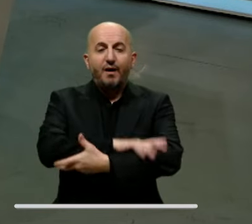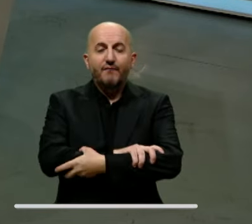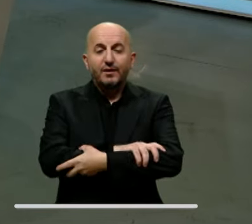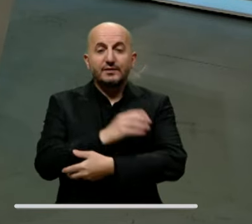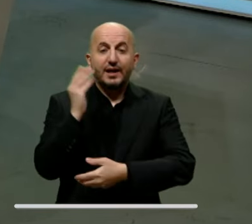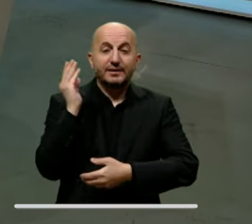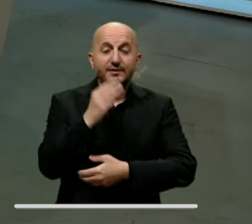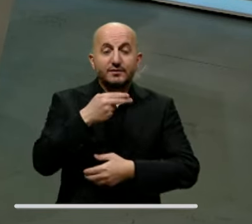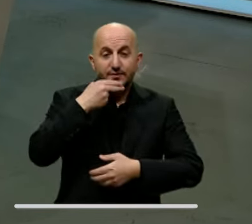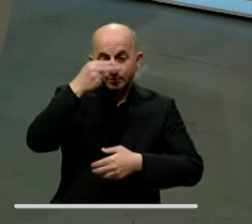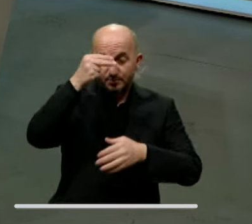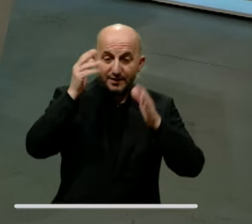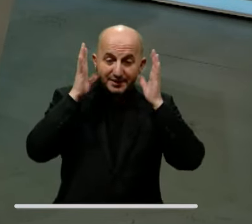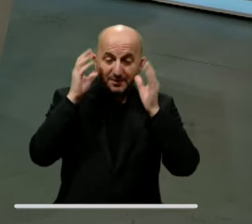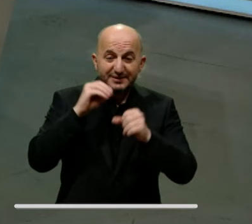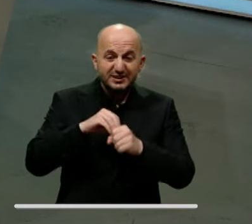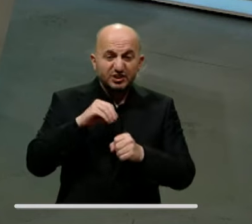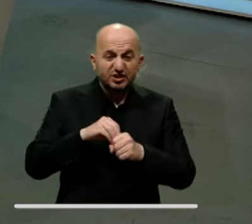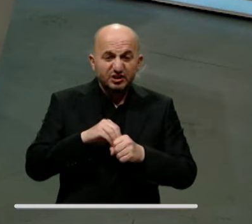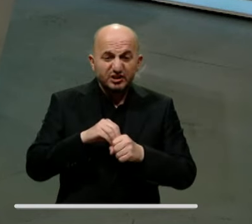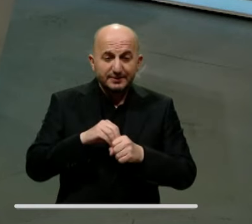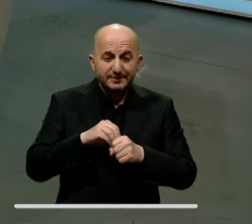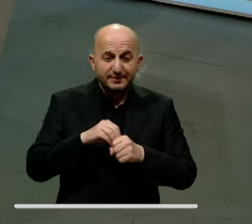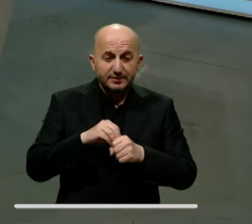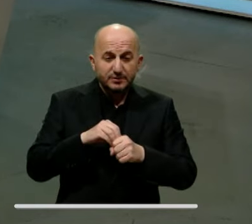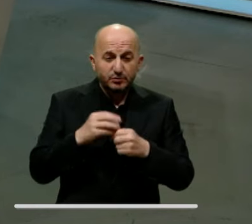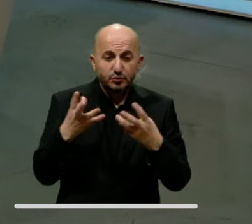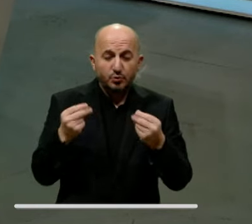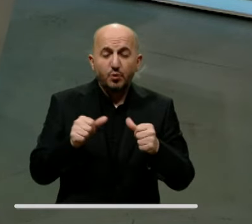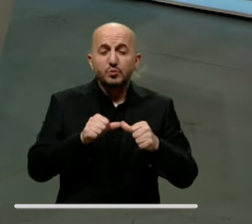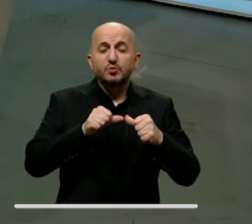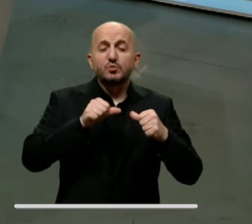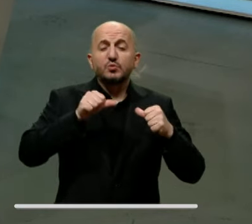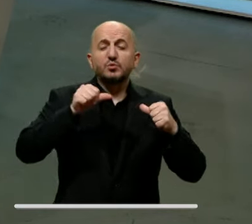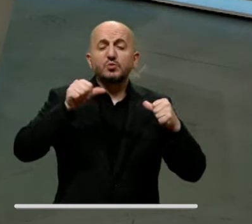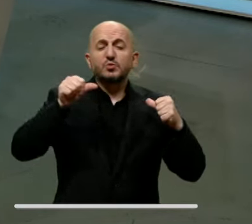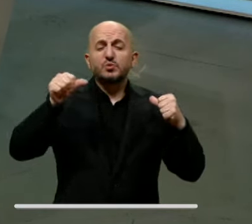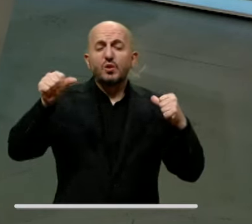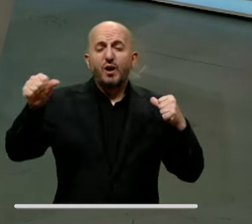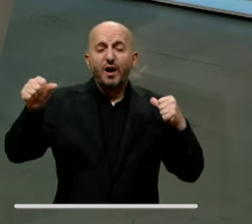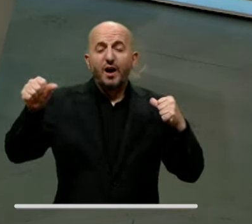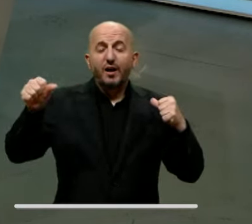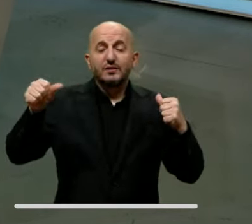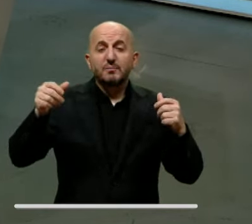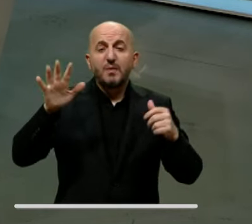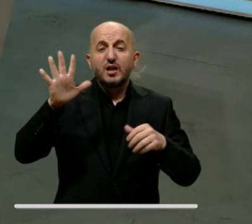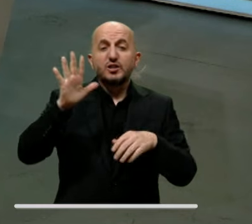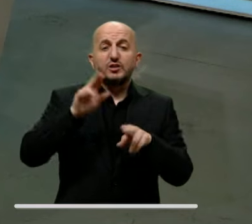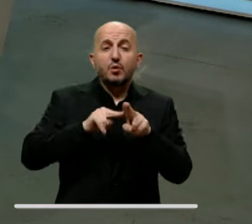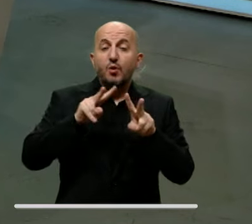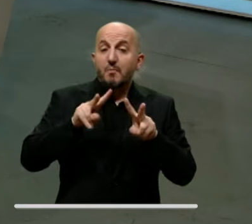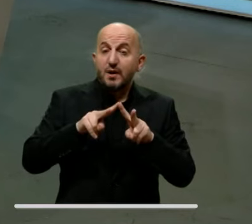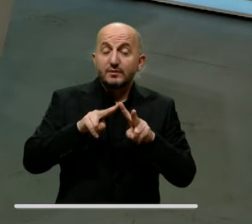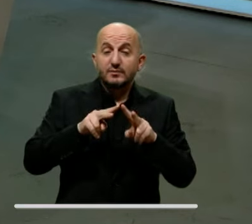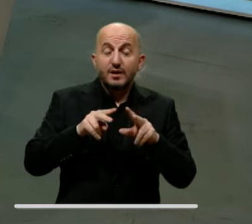cuma namazı için Eee kılmak için çok uzun bir mesafedeyim 5 km kılamıyorum Ne